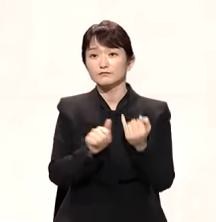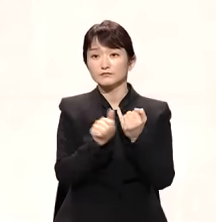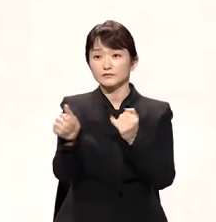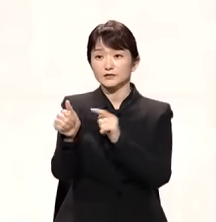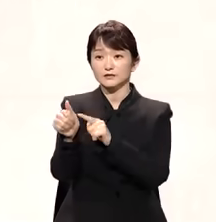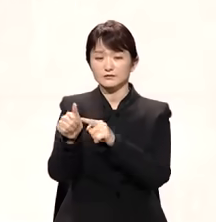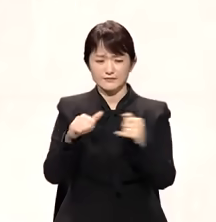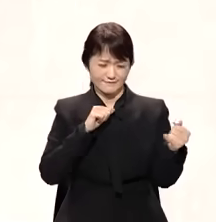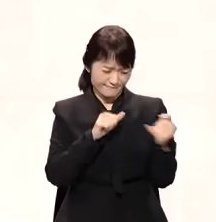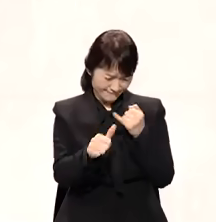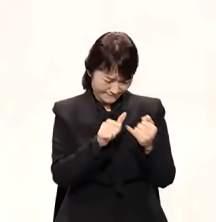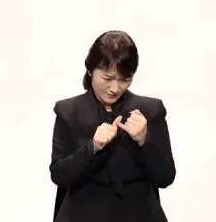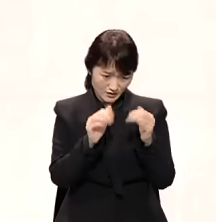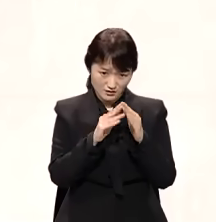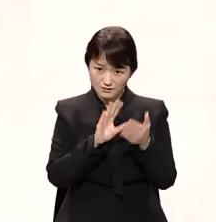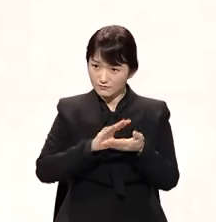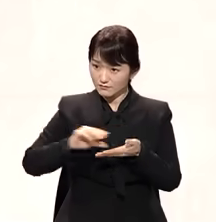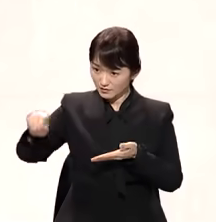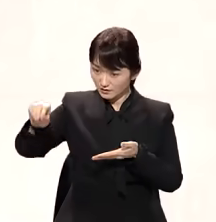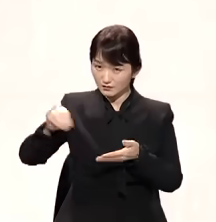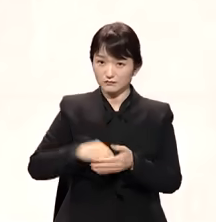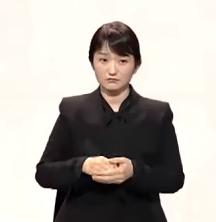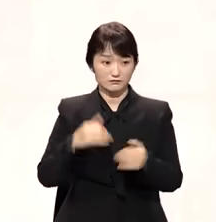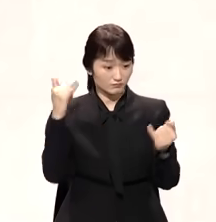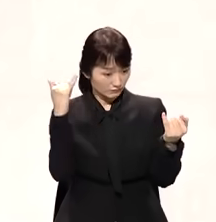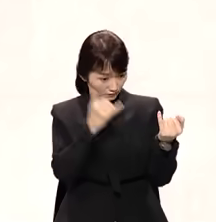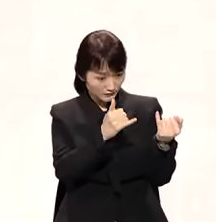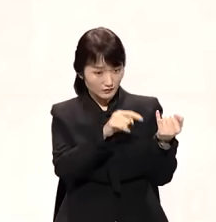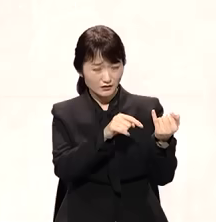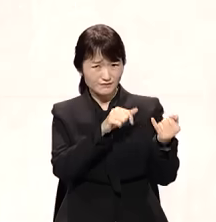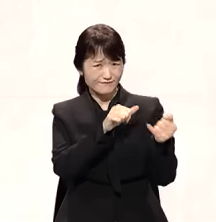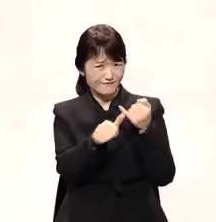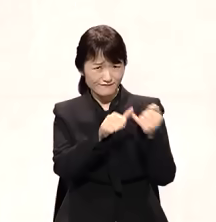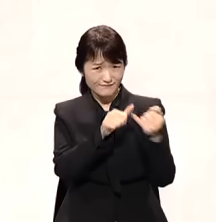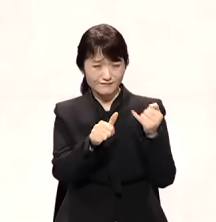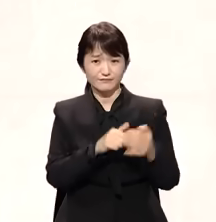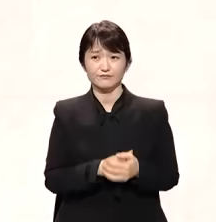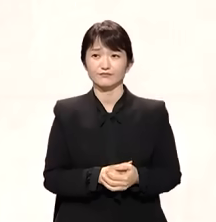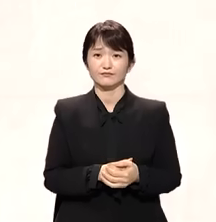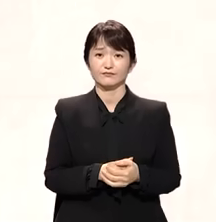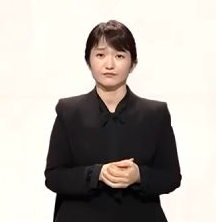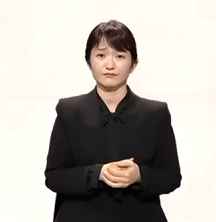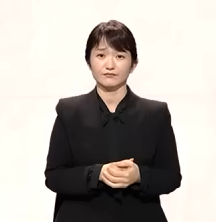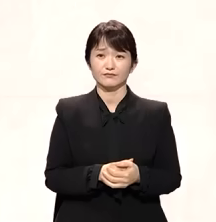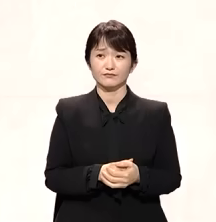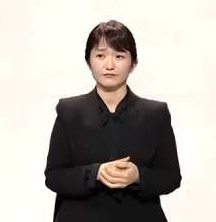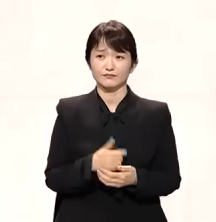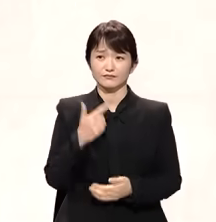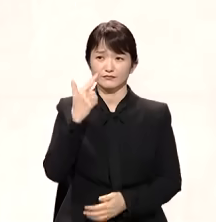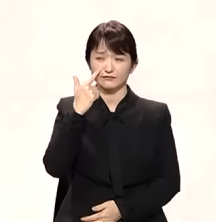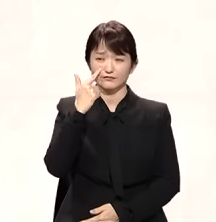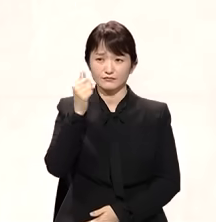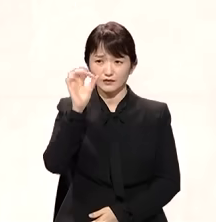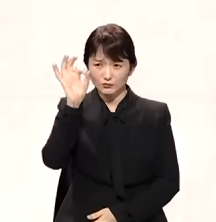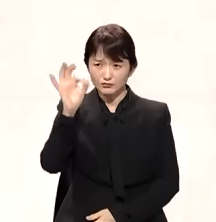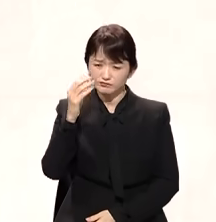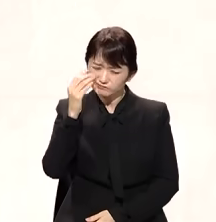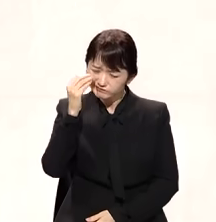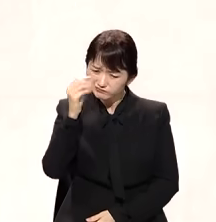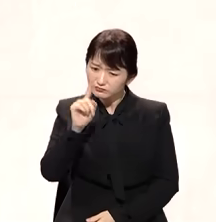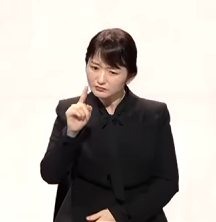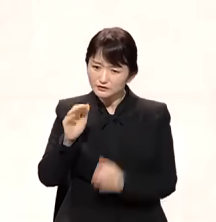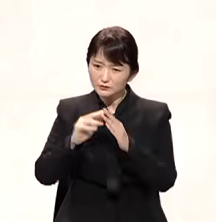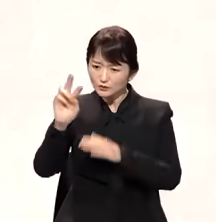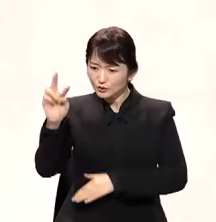자에 나간 다음에 전화를 했다요 전화를 하면서 부부싸움 했고 아빠가 보면 좀 이상하다 생각이 들어서 나중에 집에 들어보니까